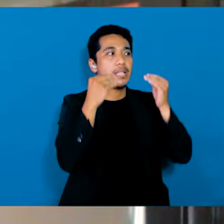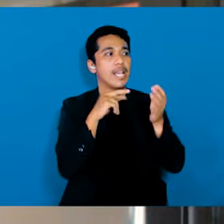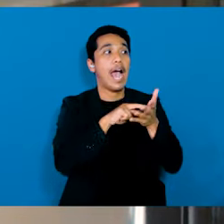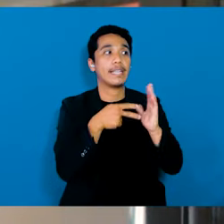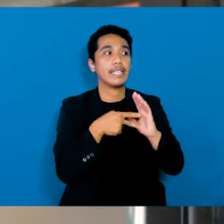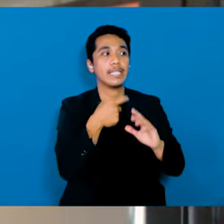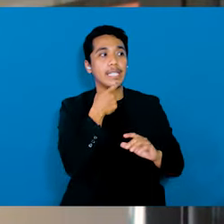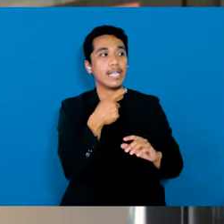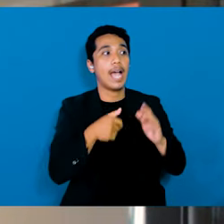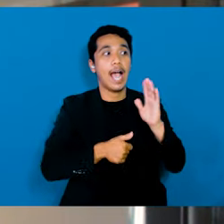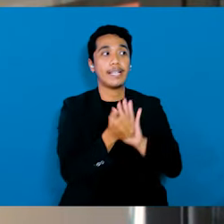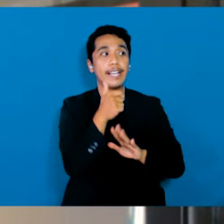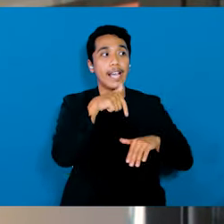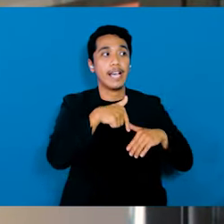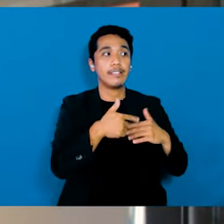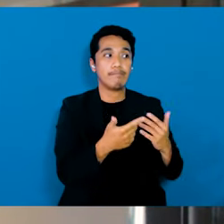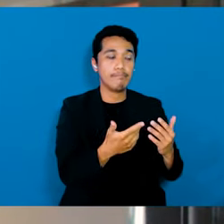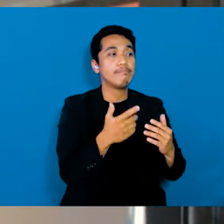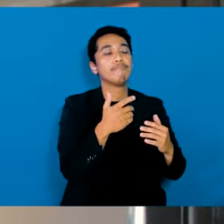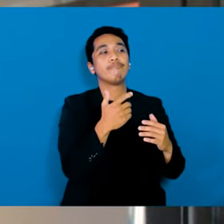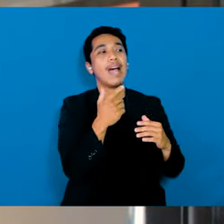apa?